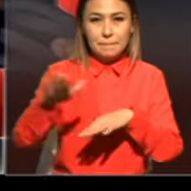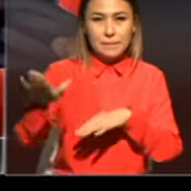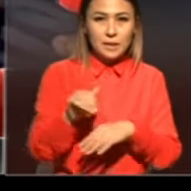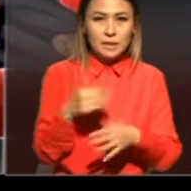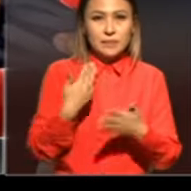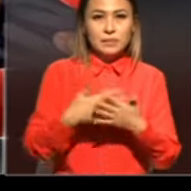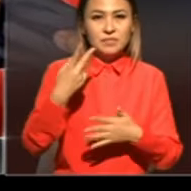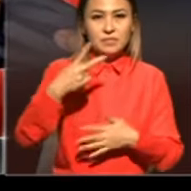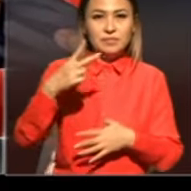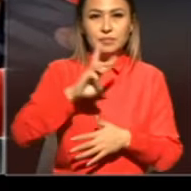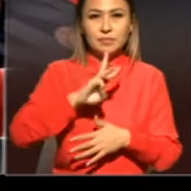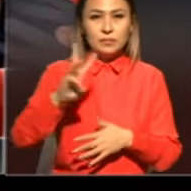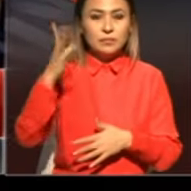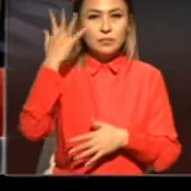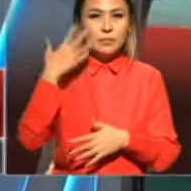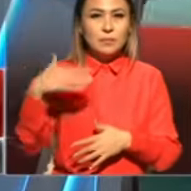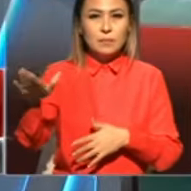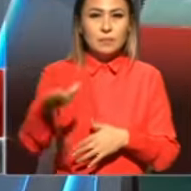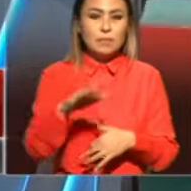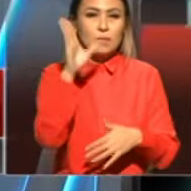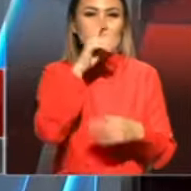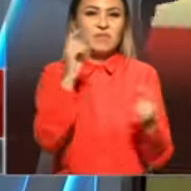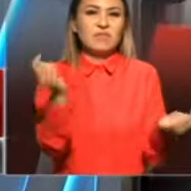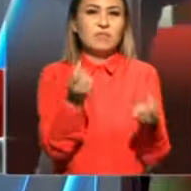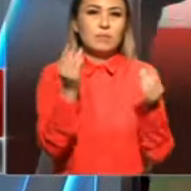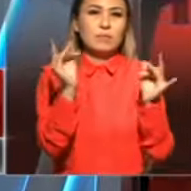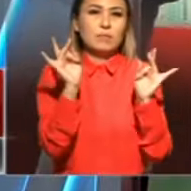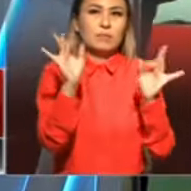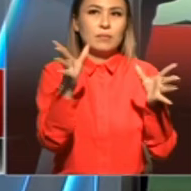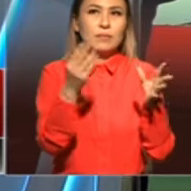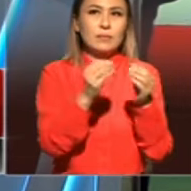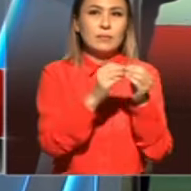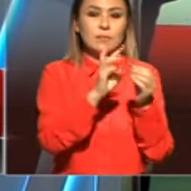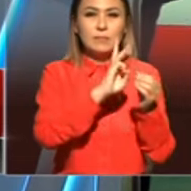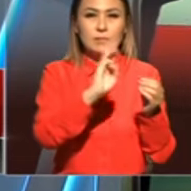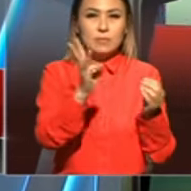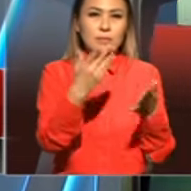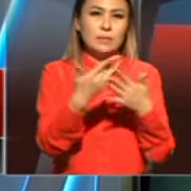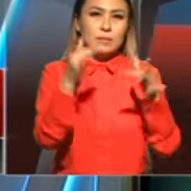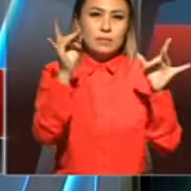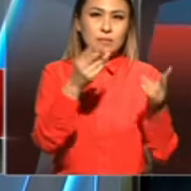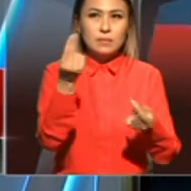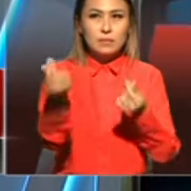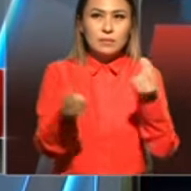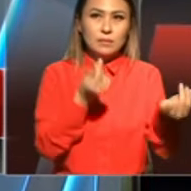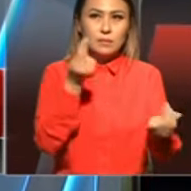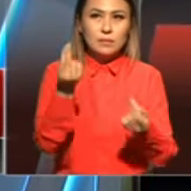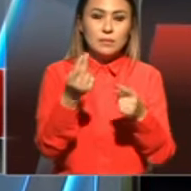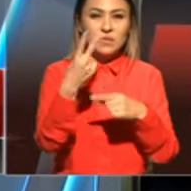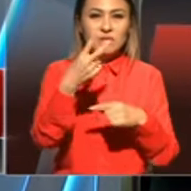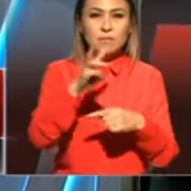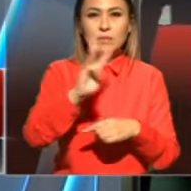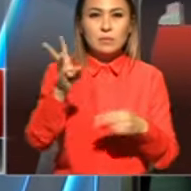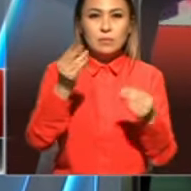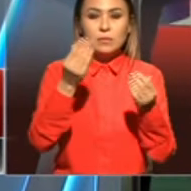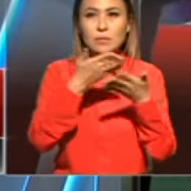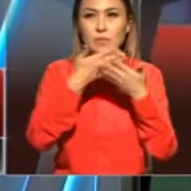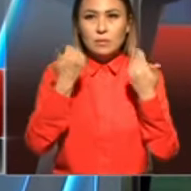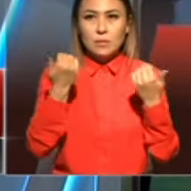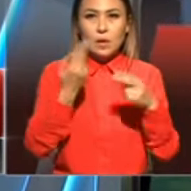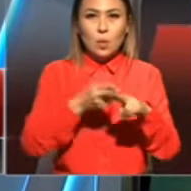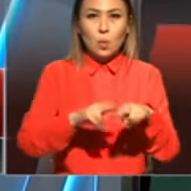дейік. Ол ақшаны алып, ол той жасап жіберуі мүмкін. 10 миллион тойханаға төлейді, 5 миллион әншілерге төлейді, анаған төлейді, мынаған төлейді, 20 миллион теңгені жоқ қылып жіберді. Енді ол